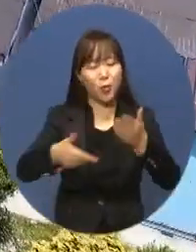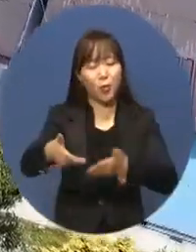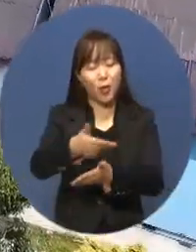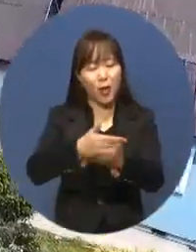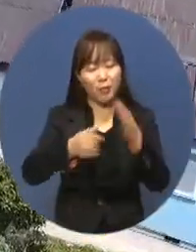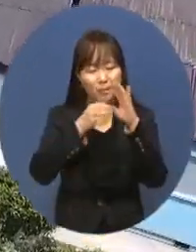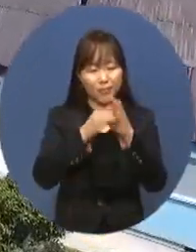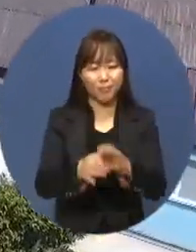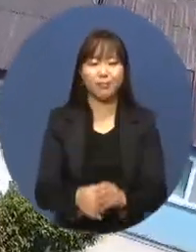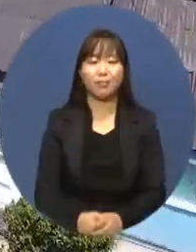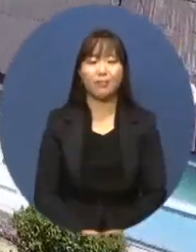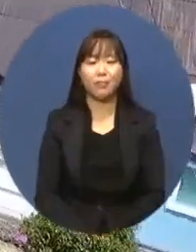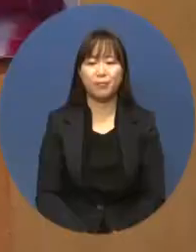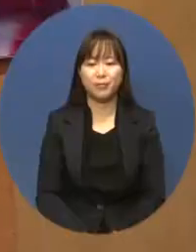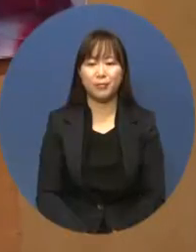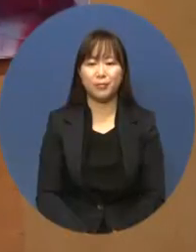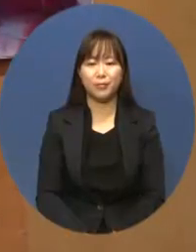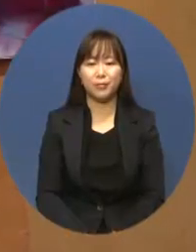교감을 이어왔습니다.